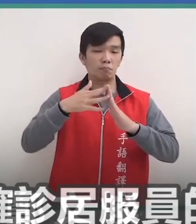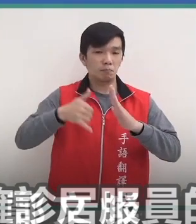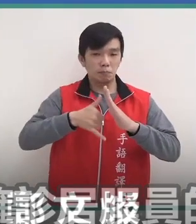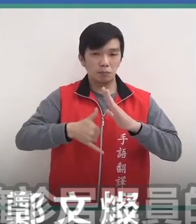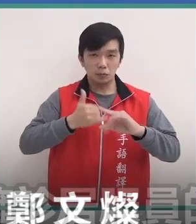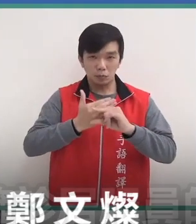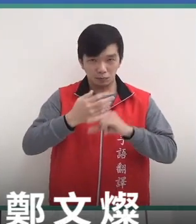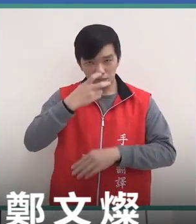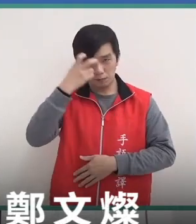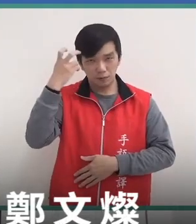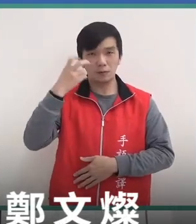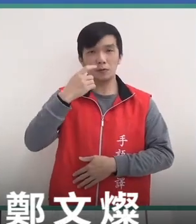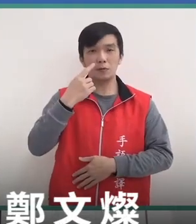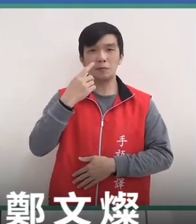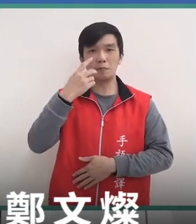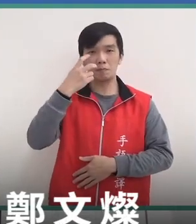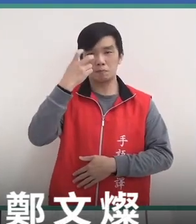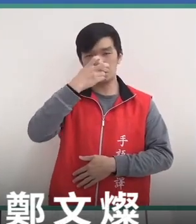员的干妹